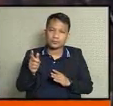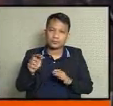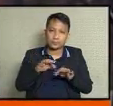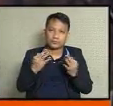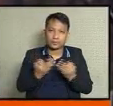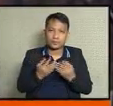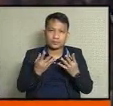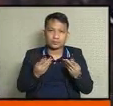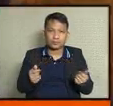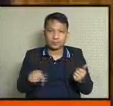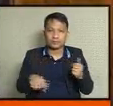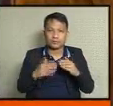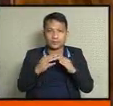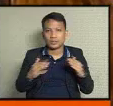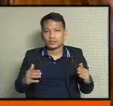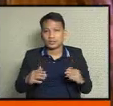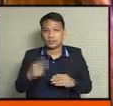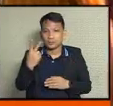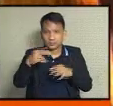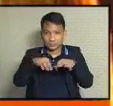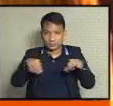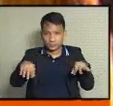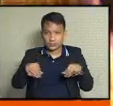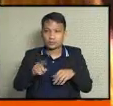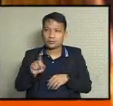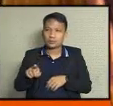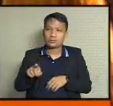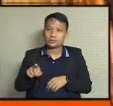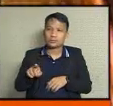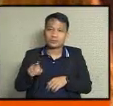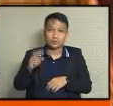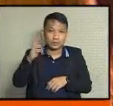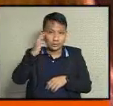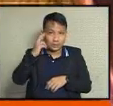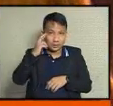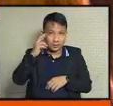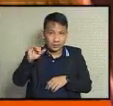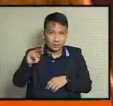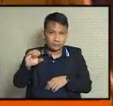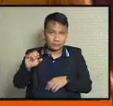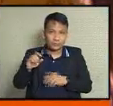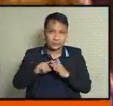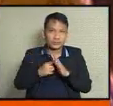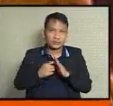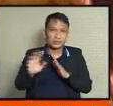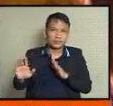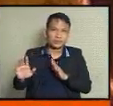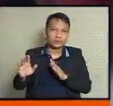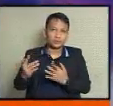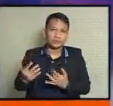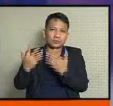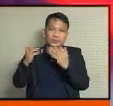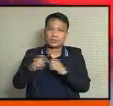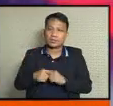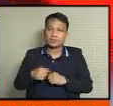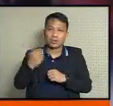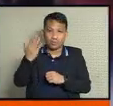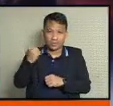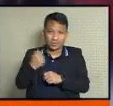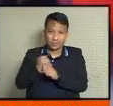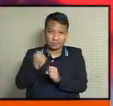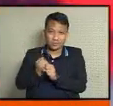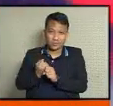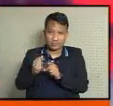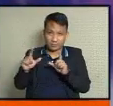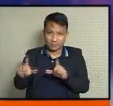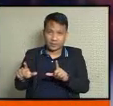nawala ng bahay. Sa ikalawang palapag ng bahay ng isang Reynaldo de Alia, sinasabi nag-ugat ang sunog. May pagawaan daw doon ng